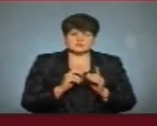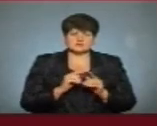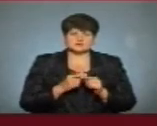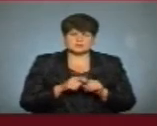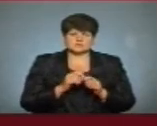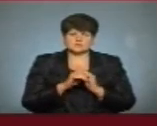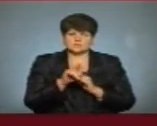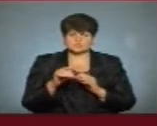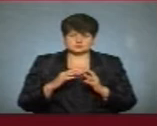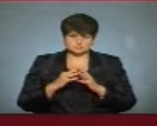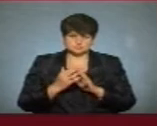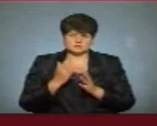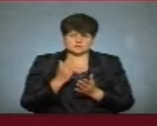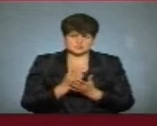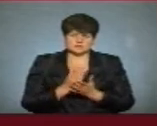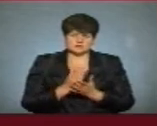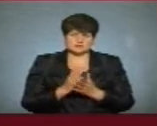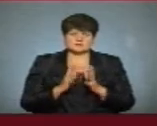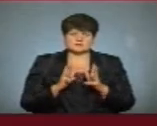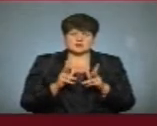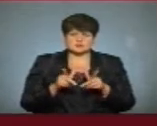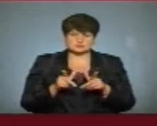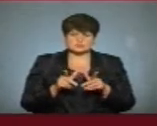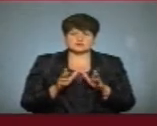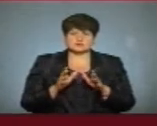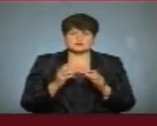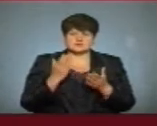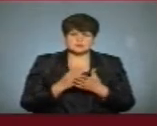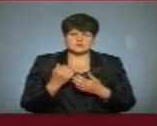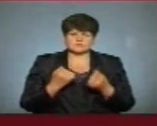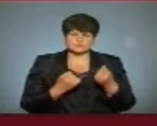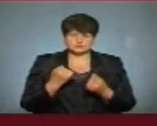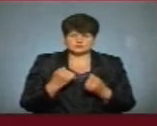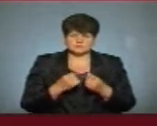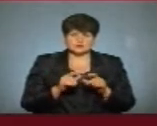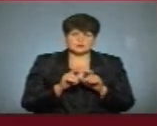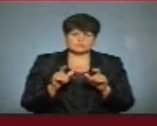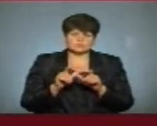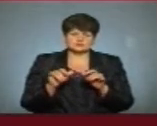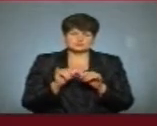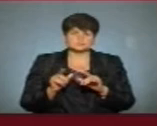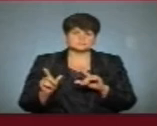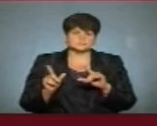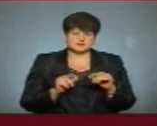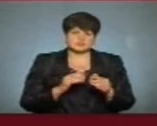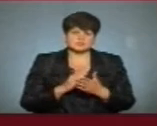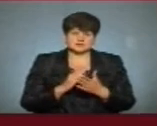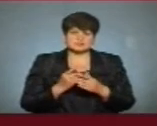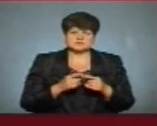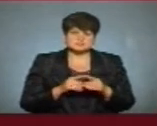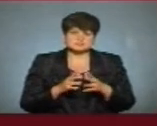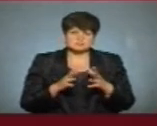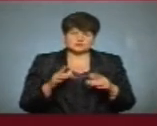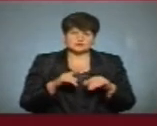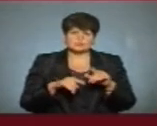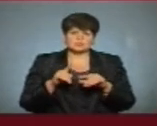кожне село є трактори з прицепами, є автомобілі. Всі у нас пункти, куди людей евакуйовувати, є. В основному це буде по